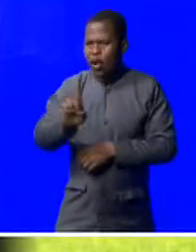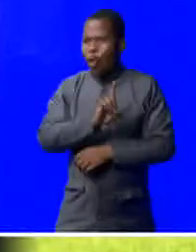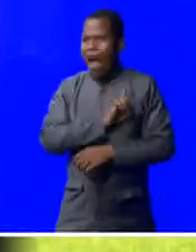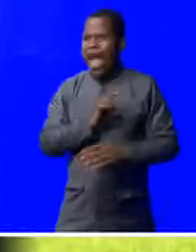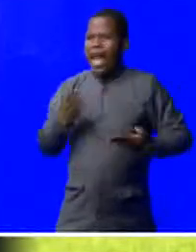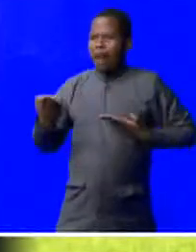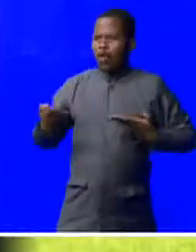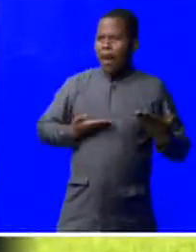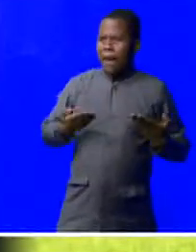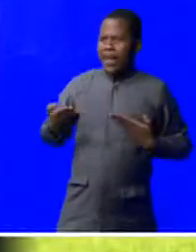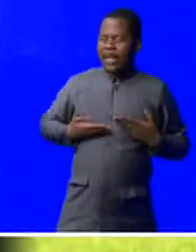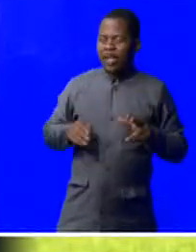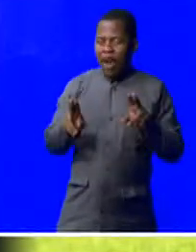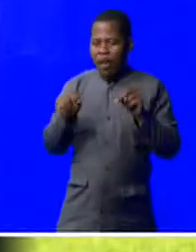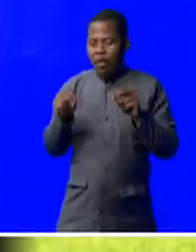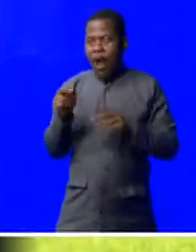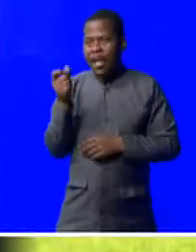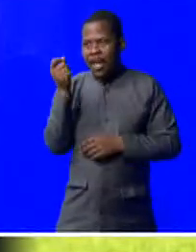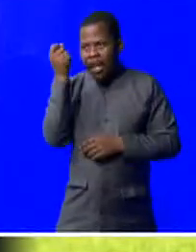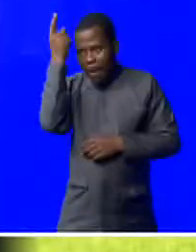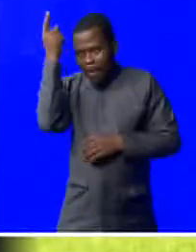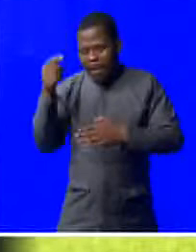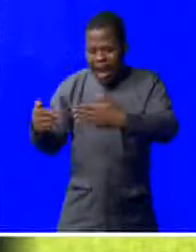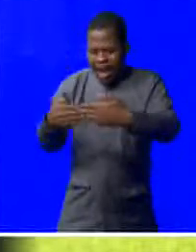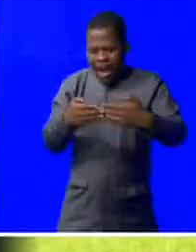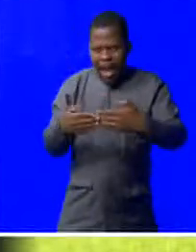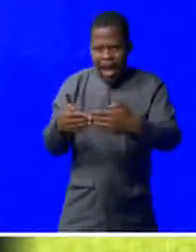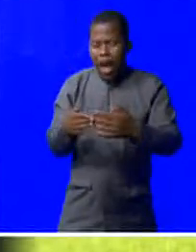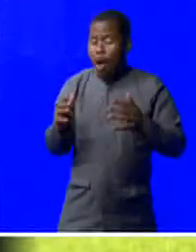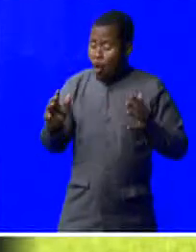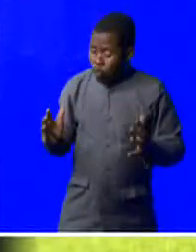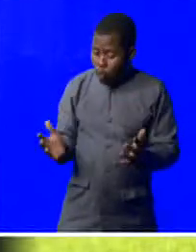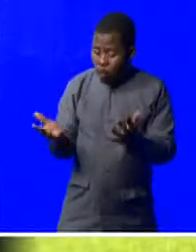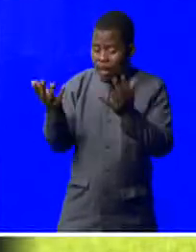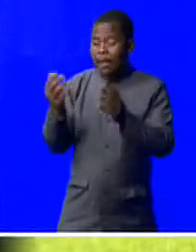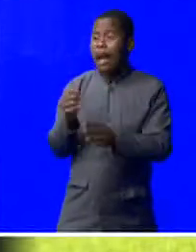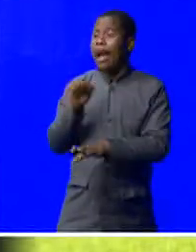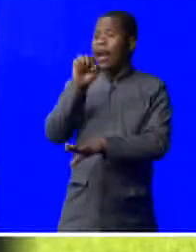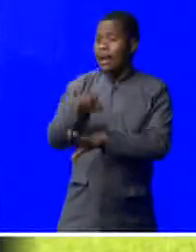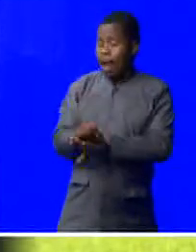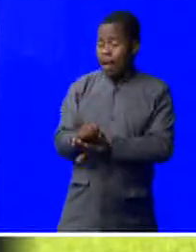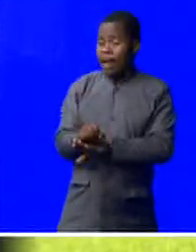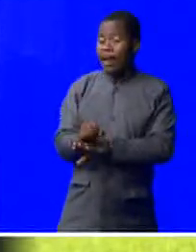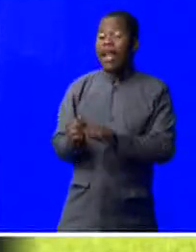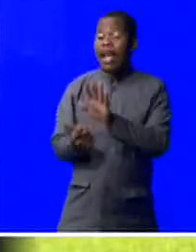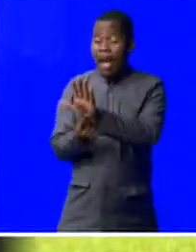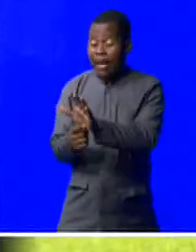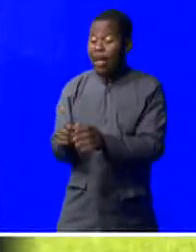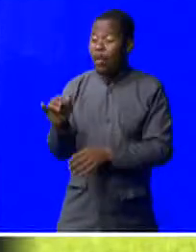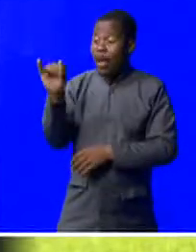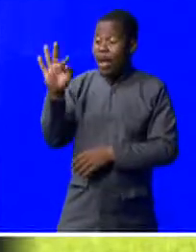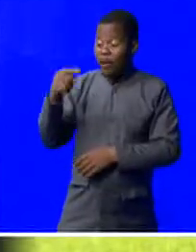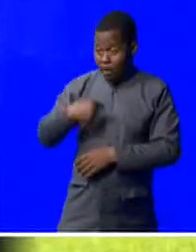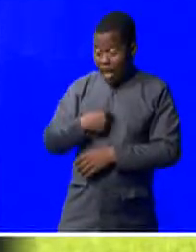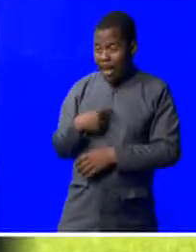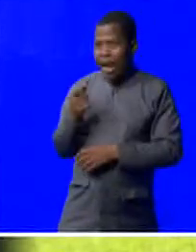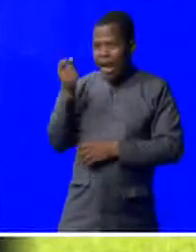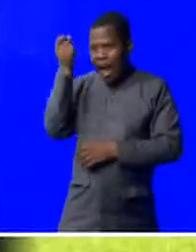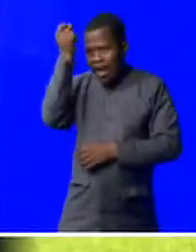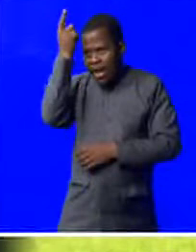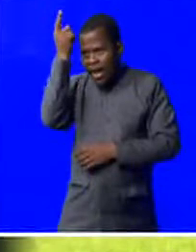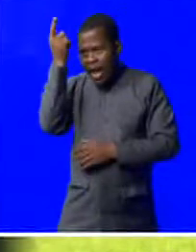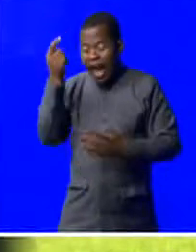center bakwadi bantu labangemaSwati kuthi uma if I have an idea much